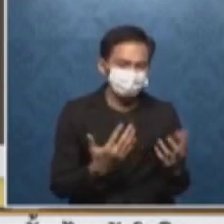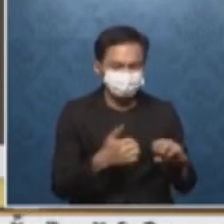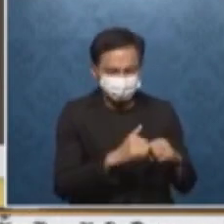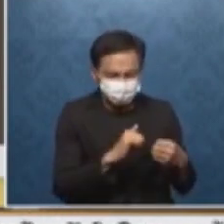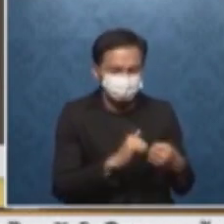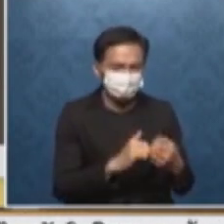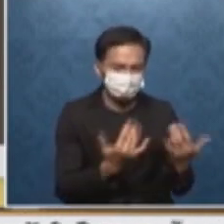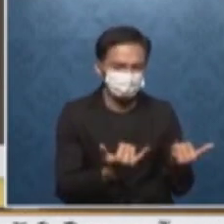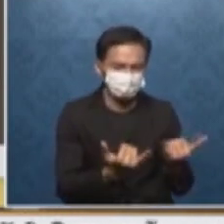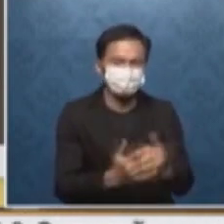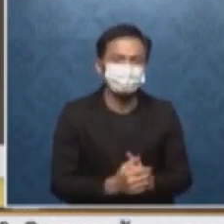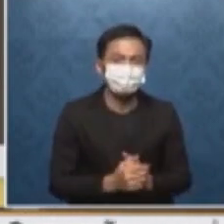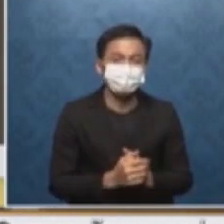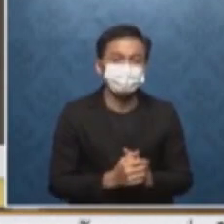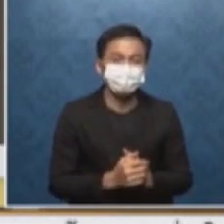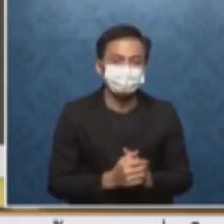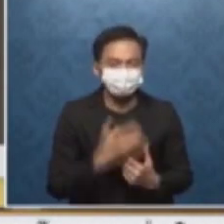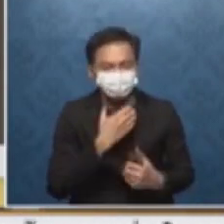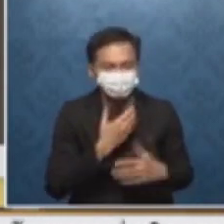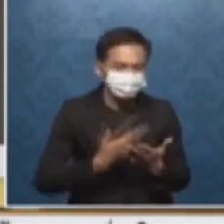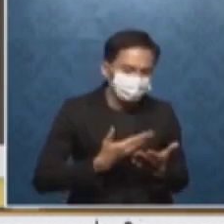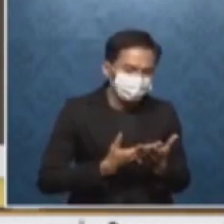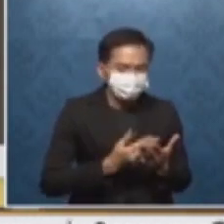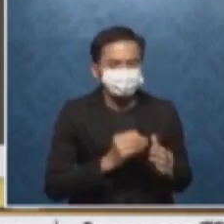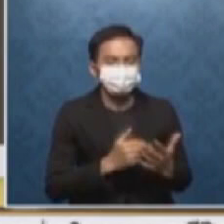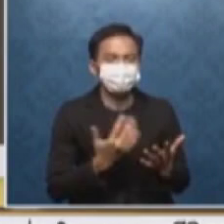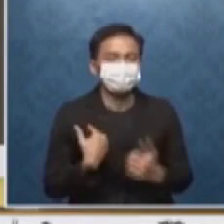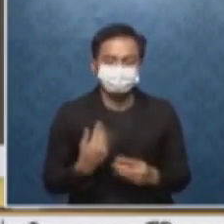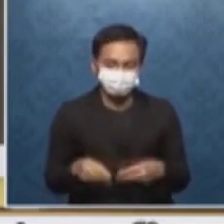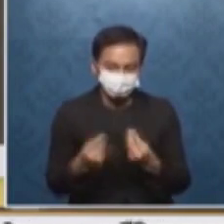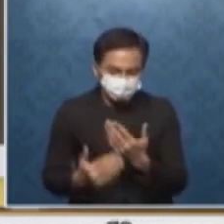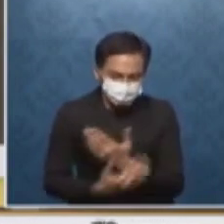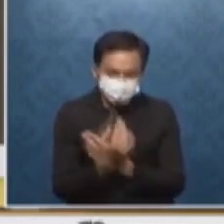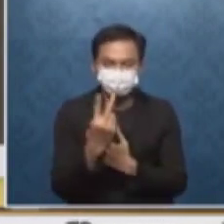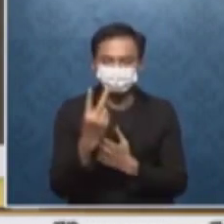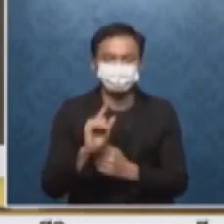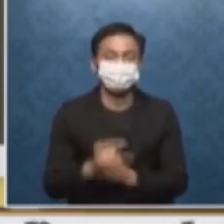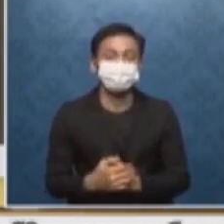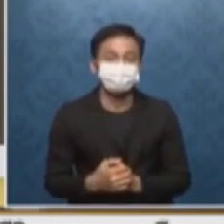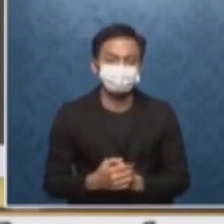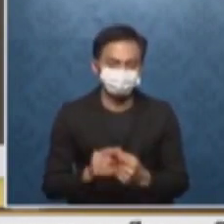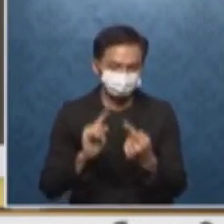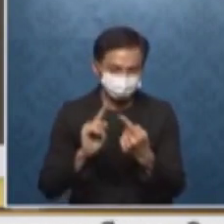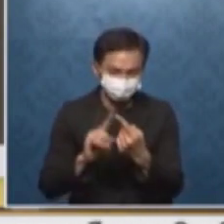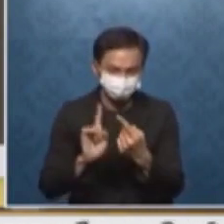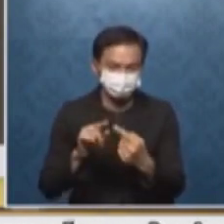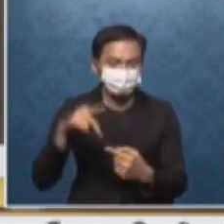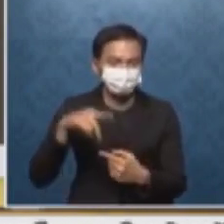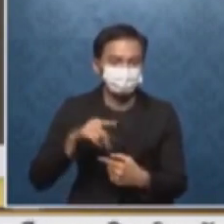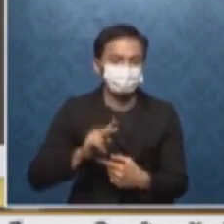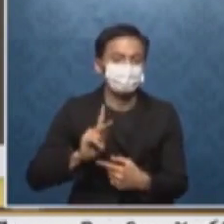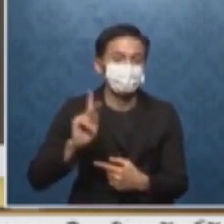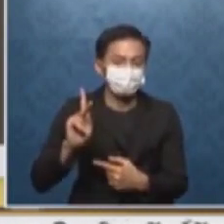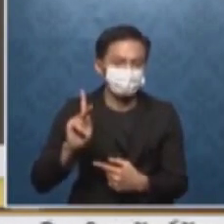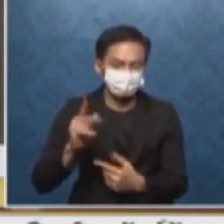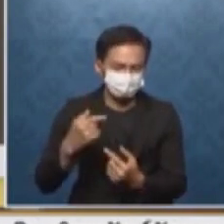วิกฤตความเป็นความตายผมให้โอกาสท่าน 2เรื่องด้วยกันครับทางออกแรกครับท่านเอาพรกสวยฉบับ